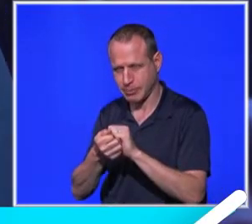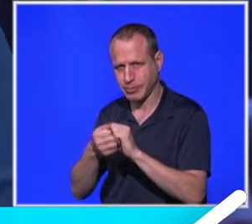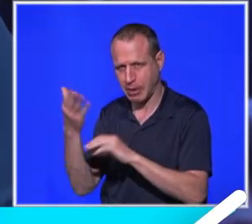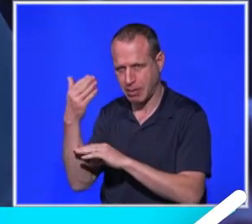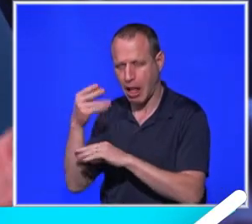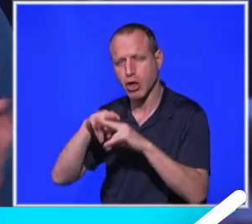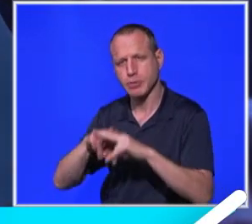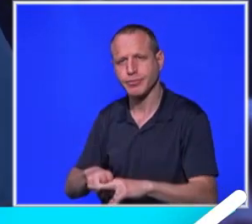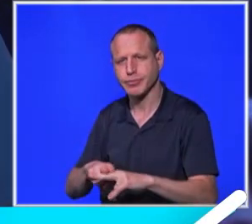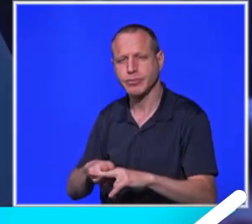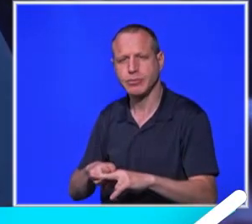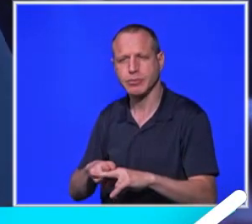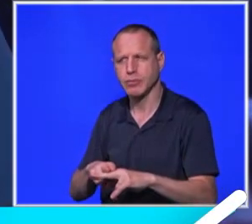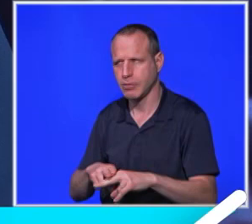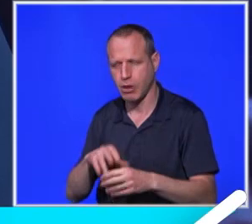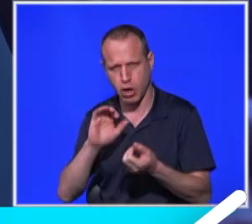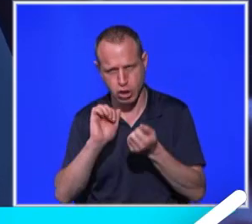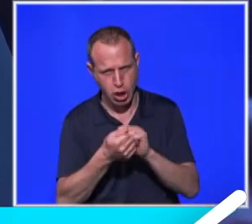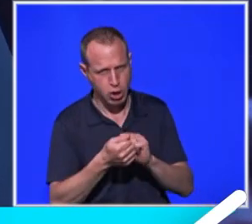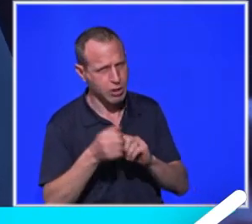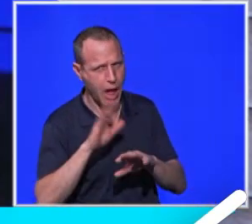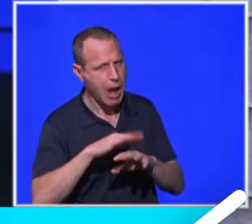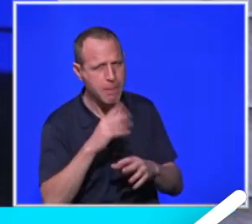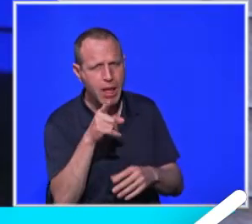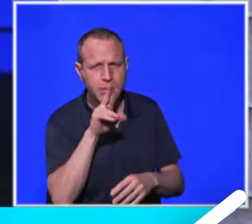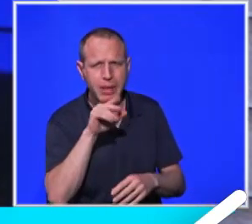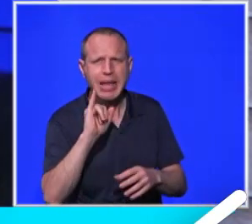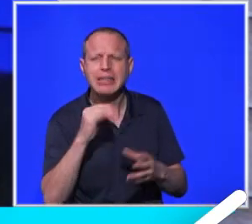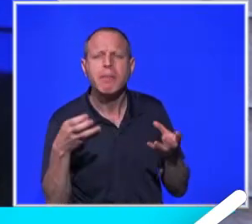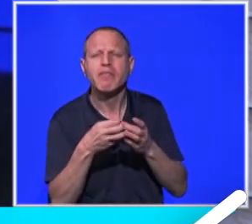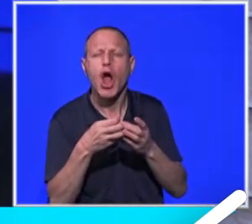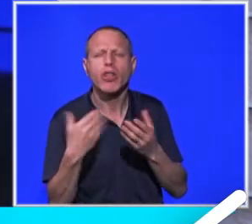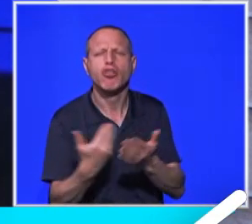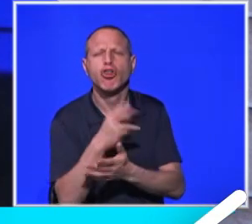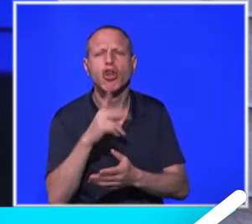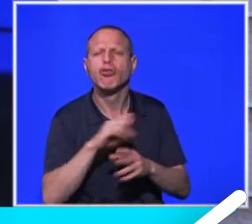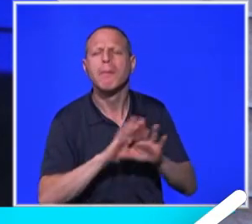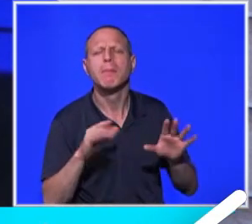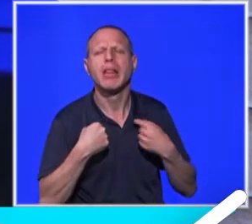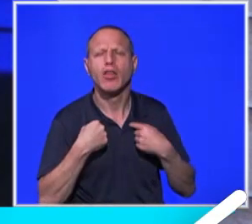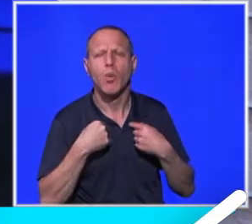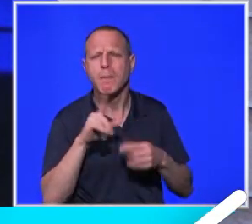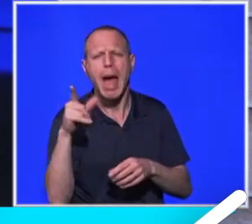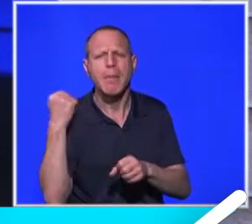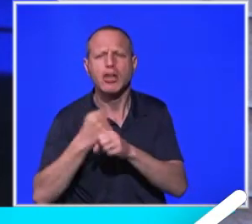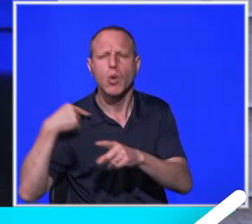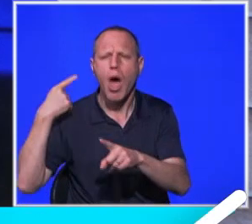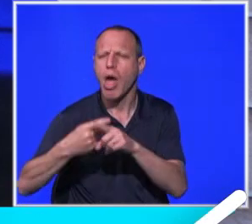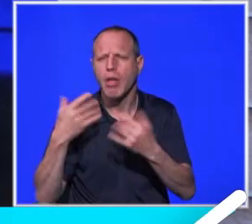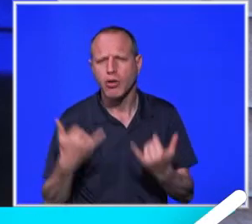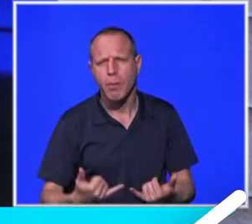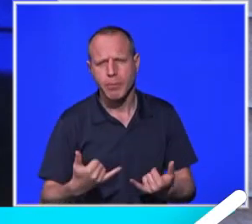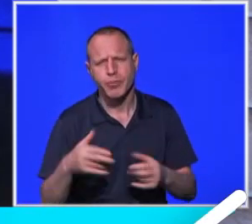המדינה יישאר בחוץ. לשנות? על מי את מדברת? איזה מפלגות חדשות יש מלבדנו? מה הם עשו עד היום? מה הם עשו עד